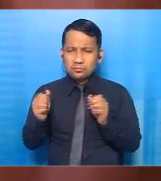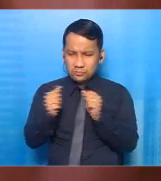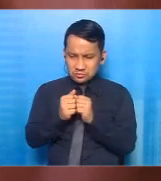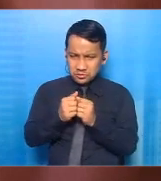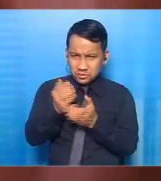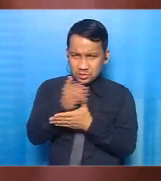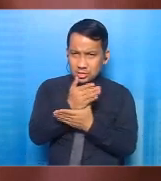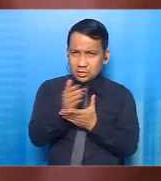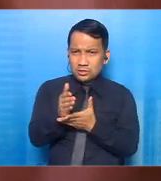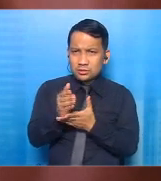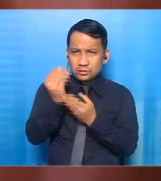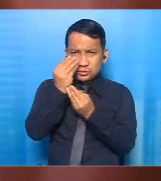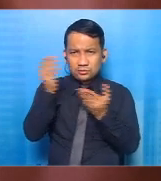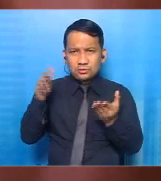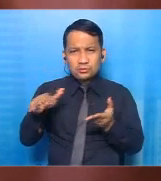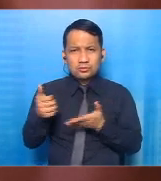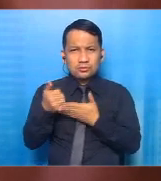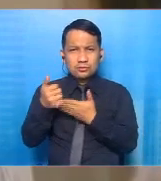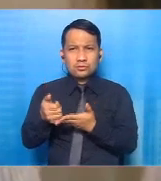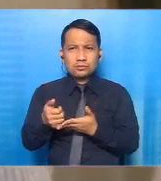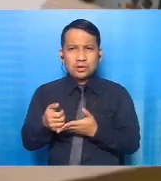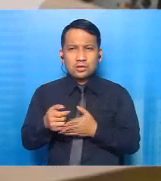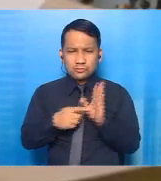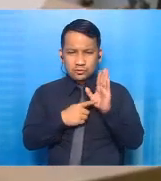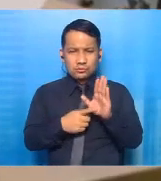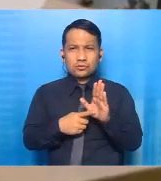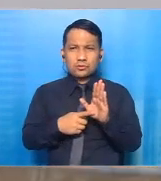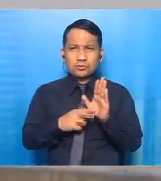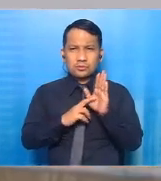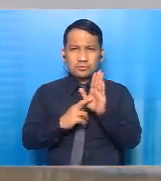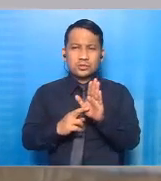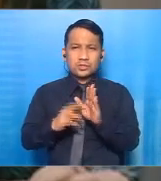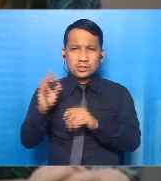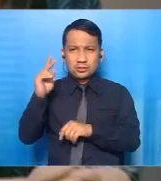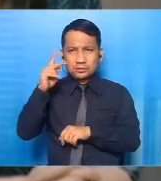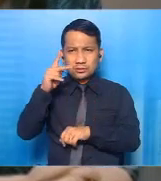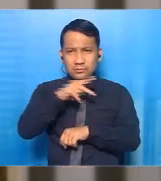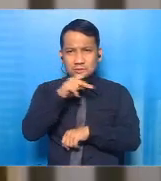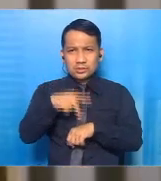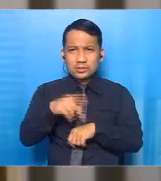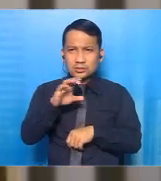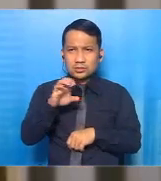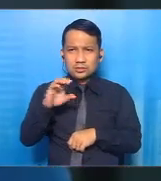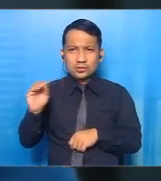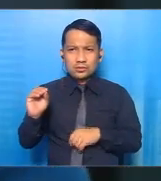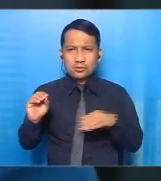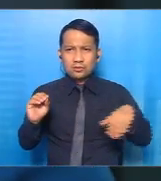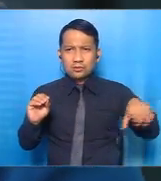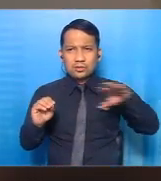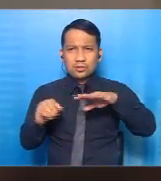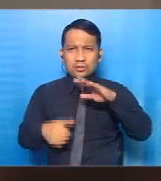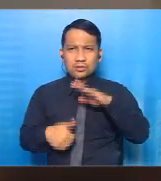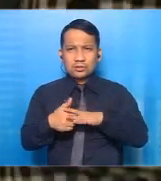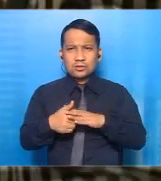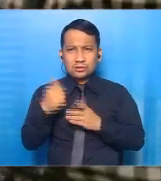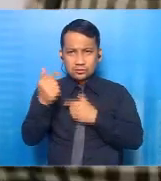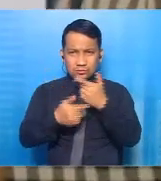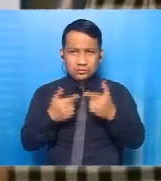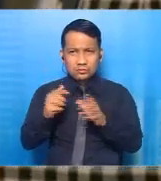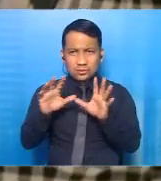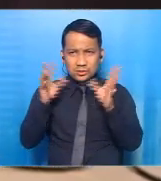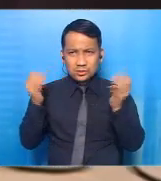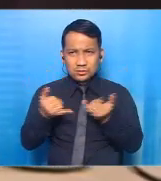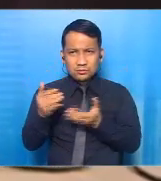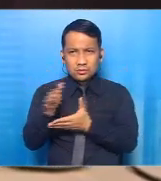know, tataas talaga natin yung pandila natin. Tampok ang mga special guest CEOs mula sa mga naglalakihang global companies